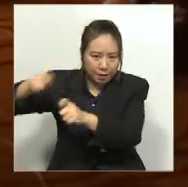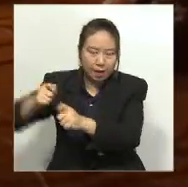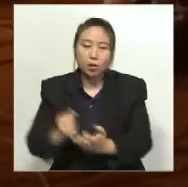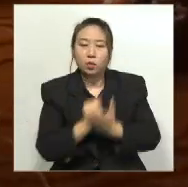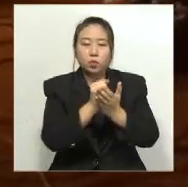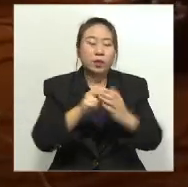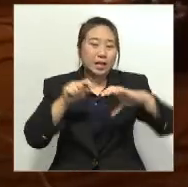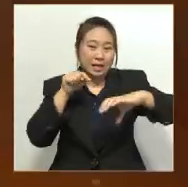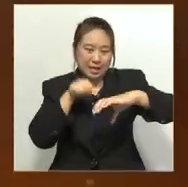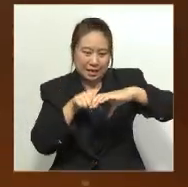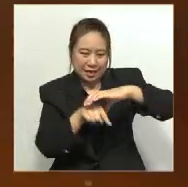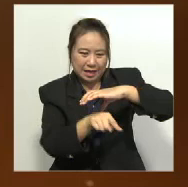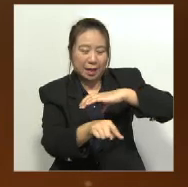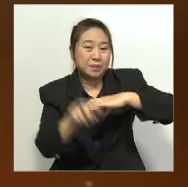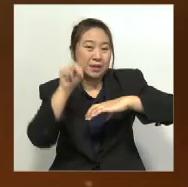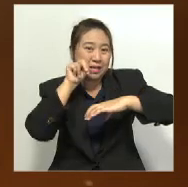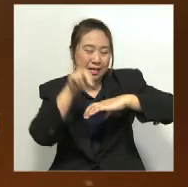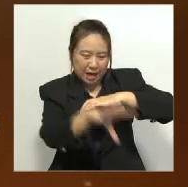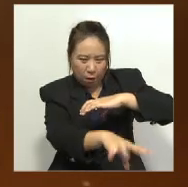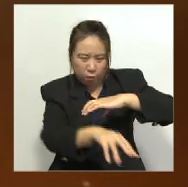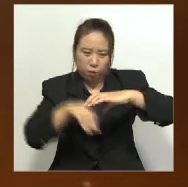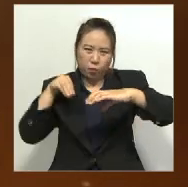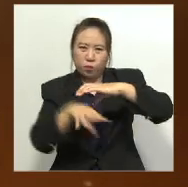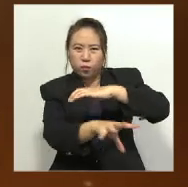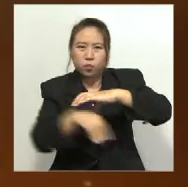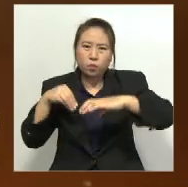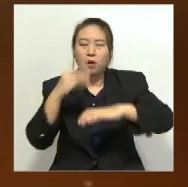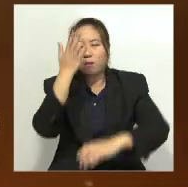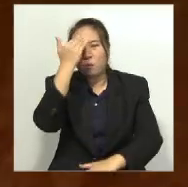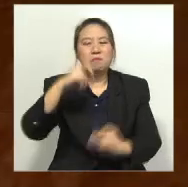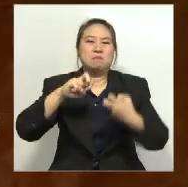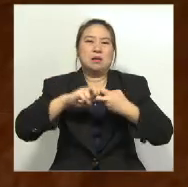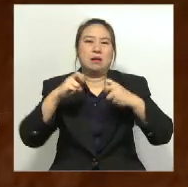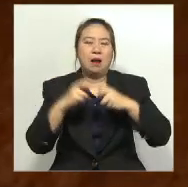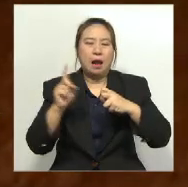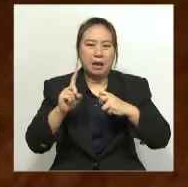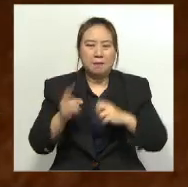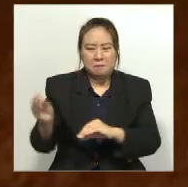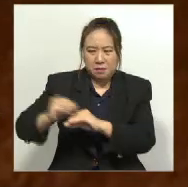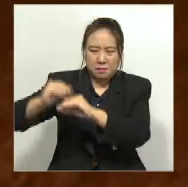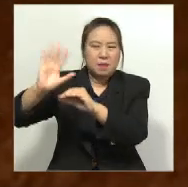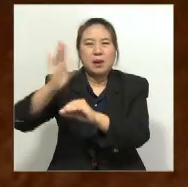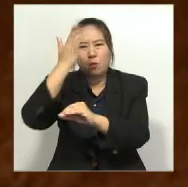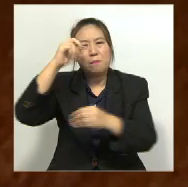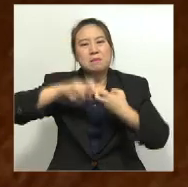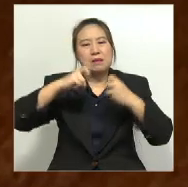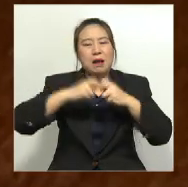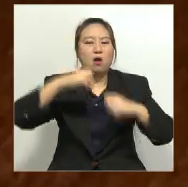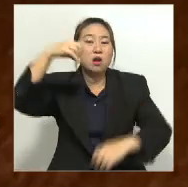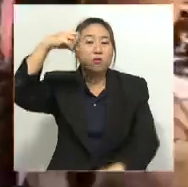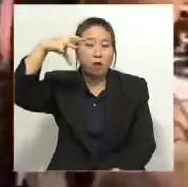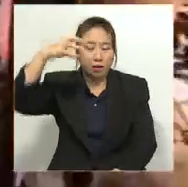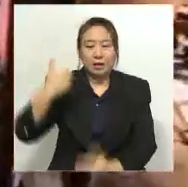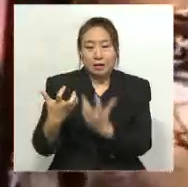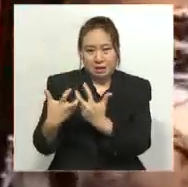างต่อเนื่องแต่ก็ยังไม่สามารถติดตั้งเพิ่มเติมได้นะครับเนื่องจากว่ามีข้อจำกัดของไฟฟ้าแม้จะมีเครื่องสูบน้ำสำรองที่ได้นำ